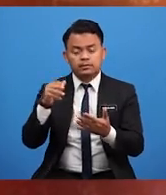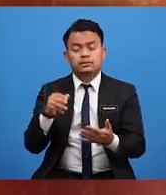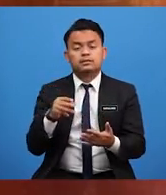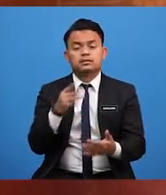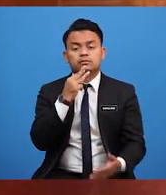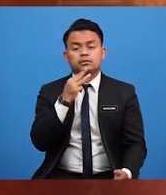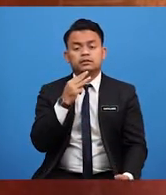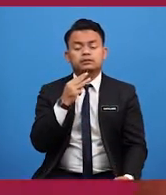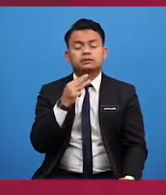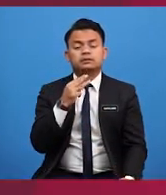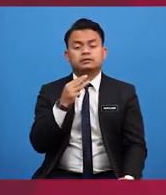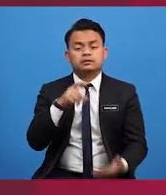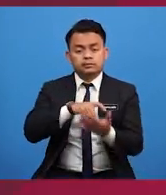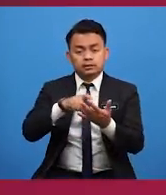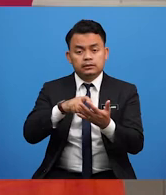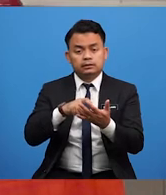berkualiti.